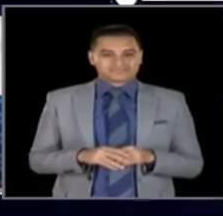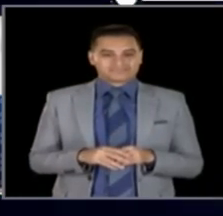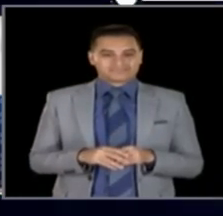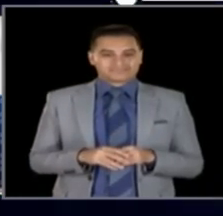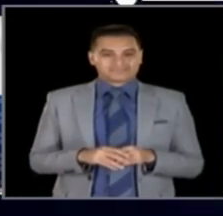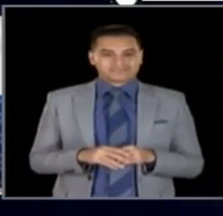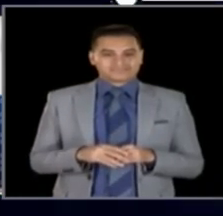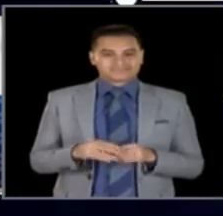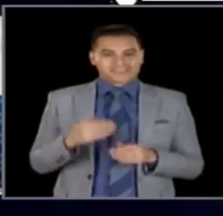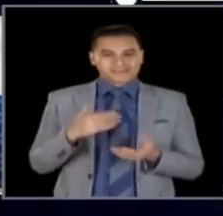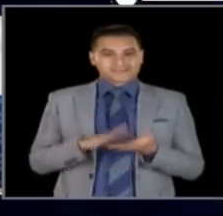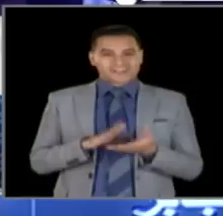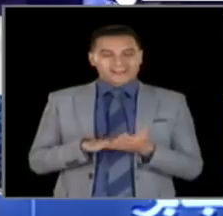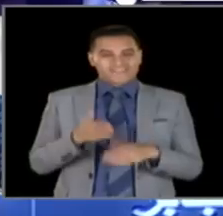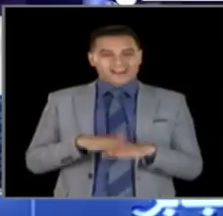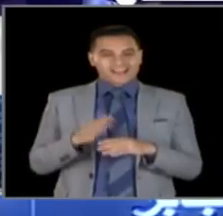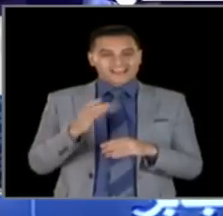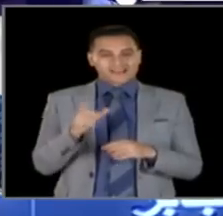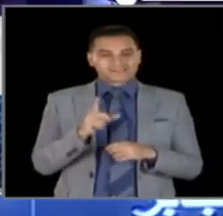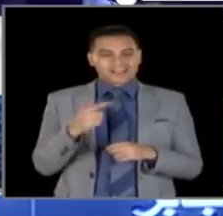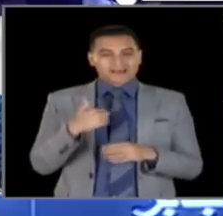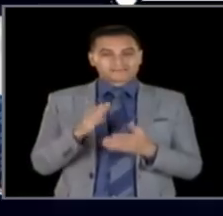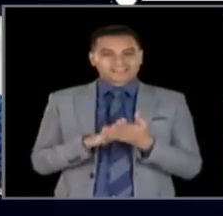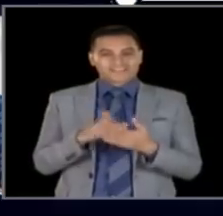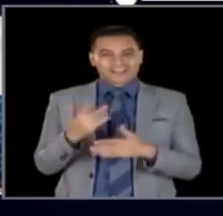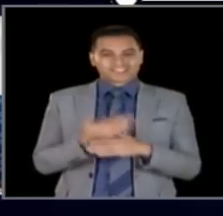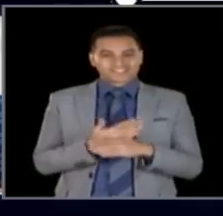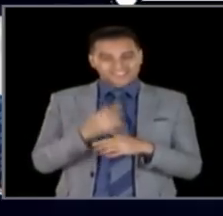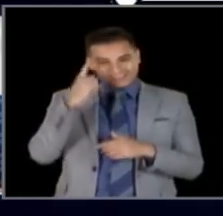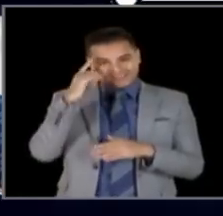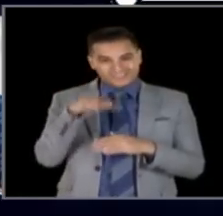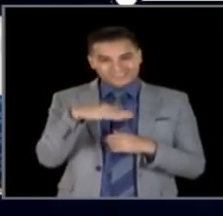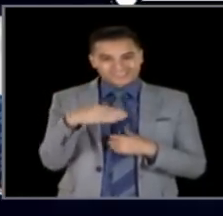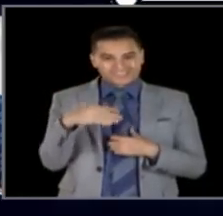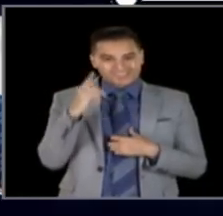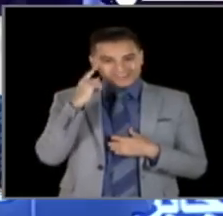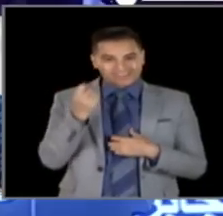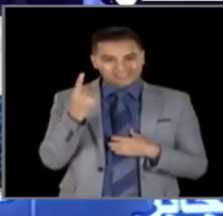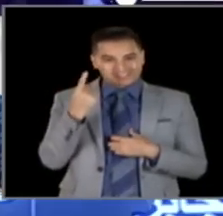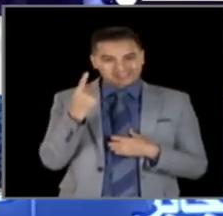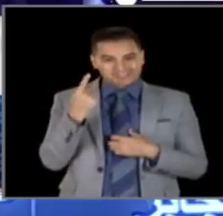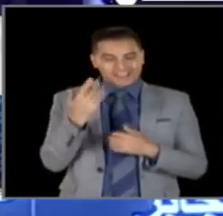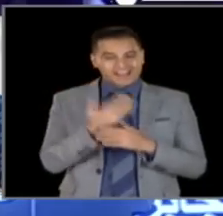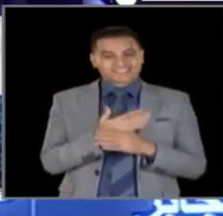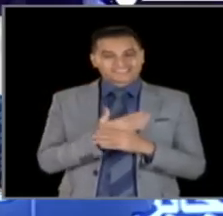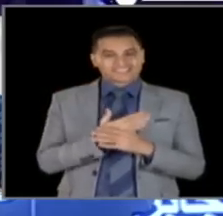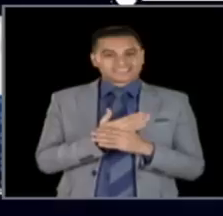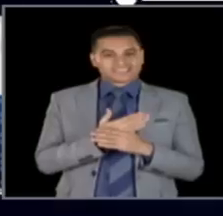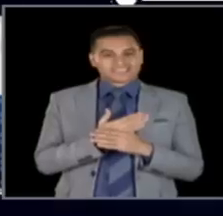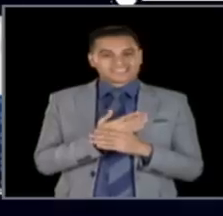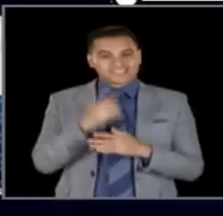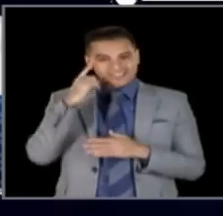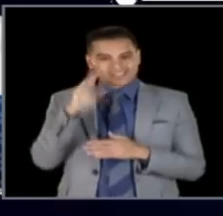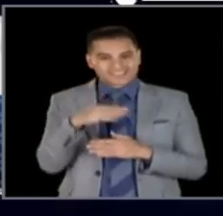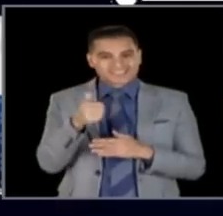انا بسقف لك مش عشان الاجابه صح، انا بسقف لك علشان المنطق مش عشان صح.